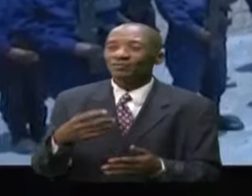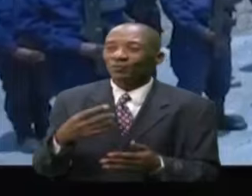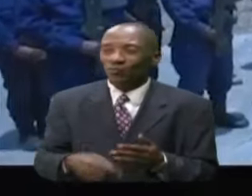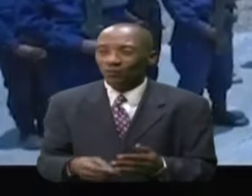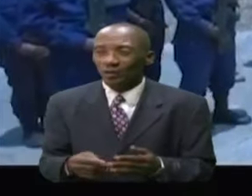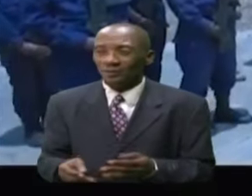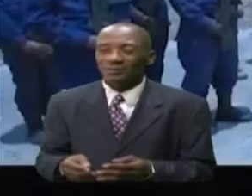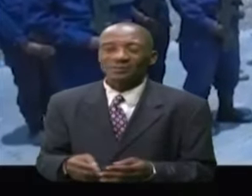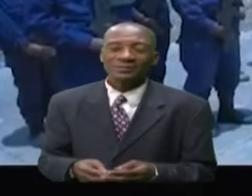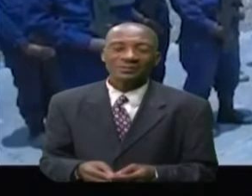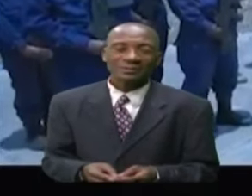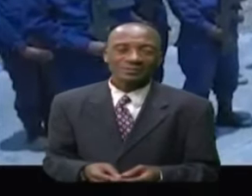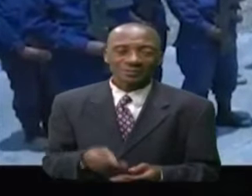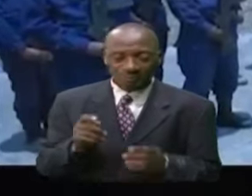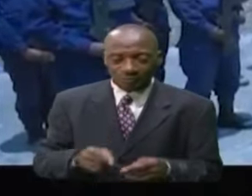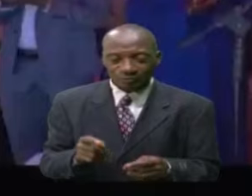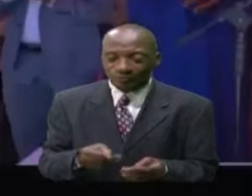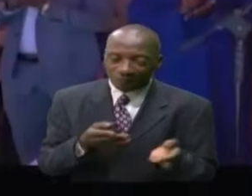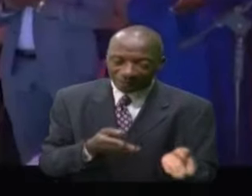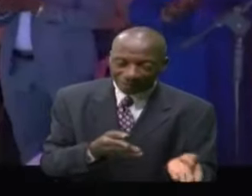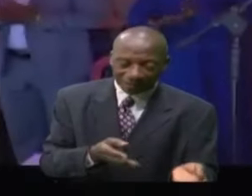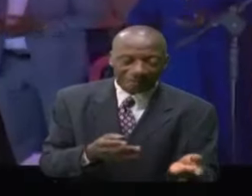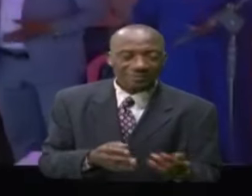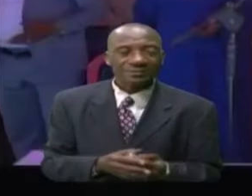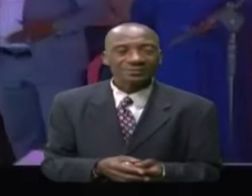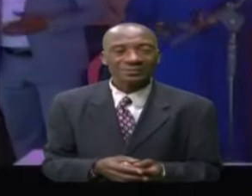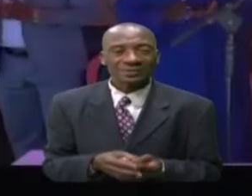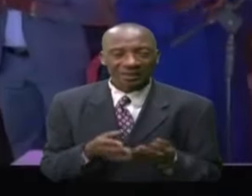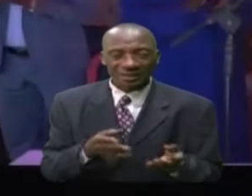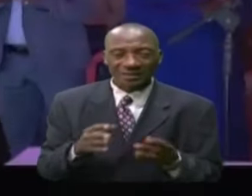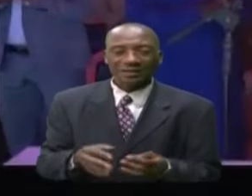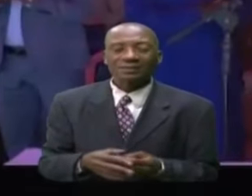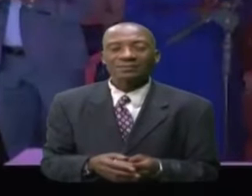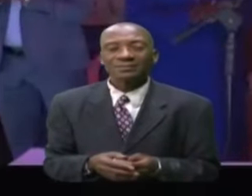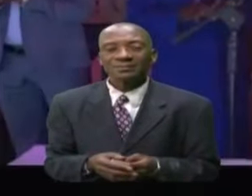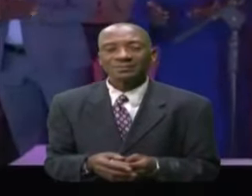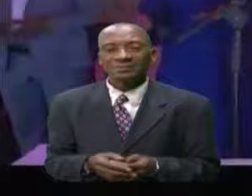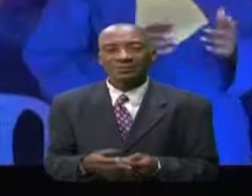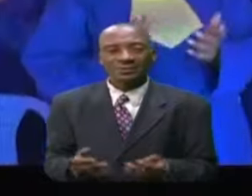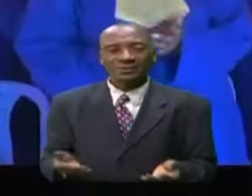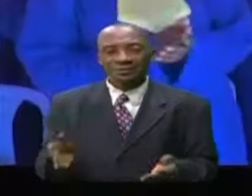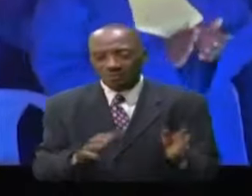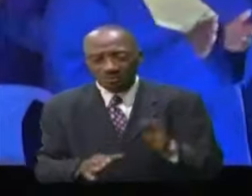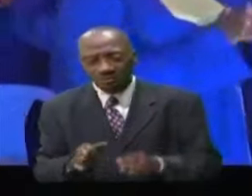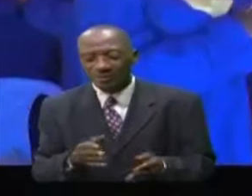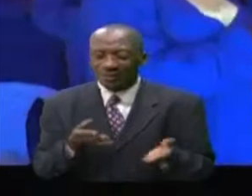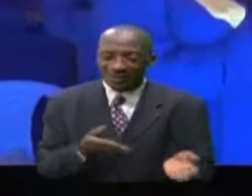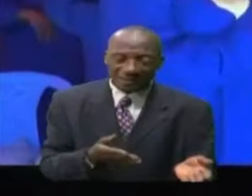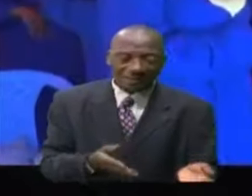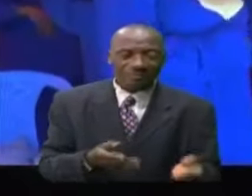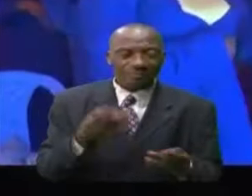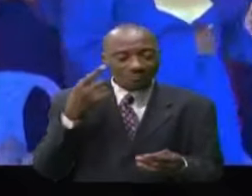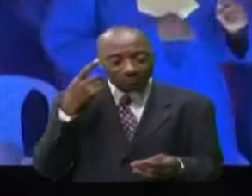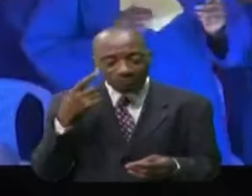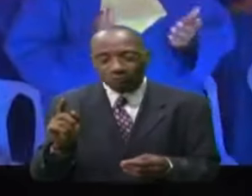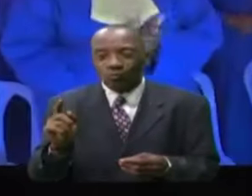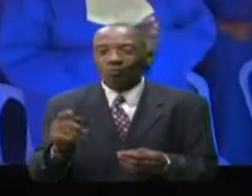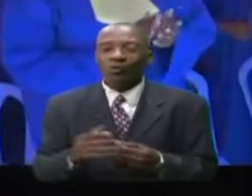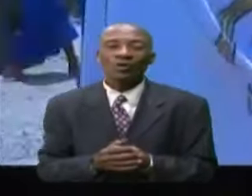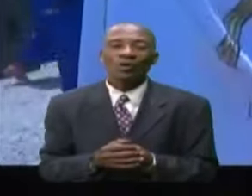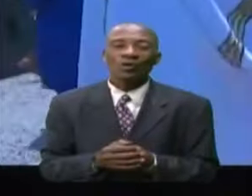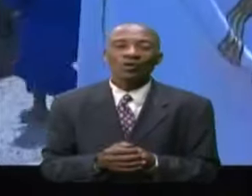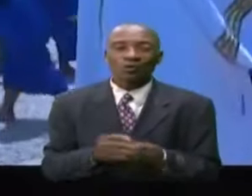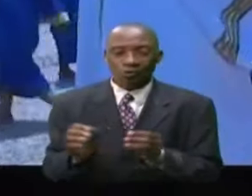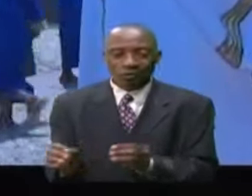l'hymne national de la RDC, suivie d'une messe dite en mémoire des victimes par le curé de la paroisse Sainte-Thérèse d'Ali Kassi. Des mots des